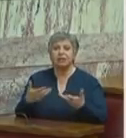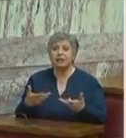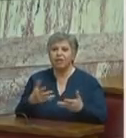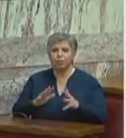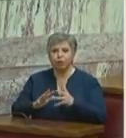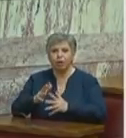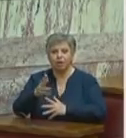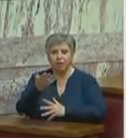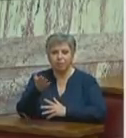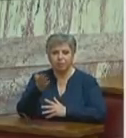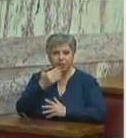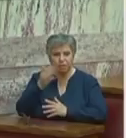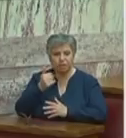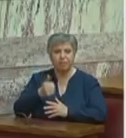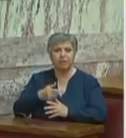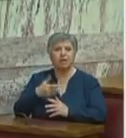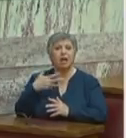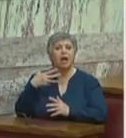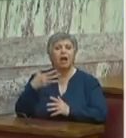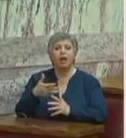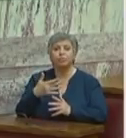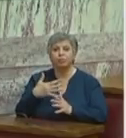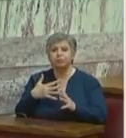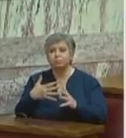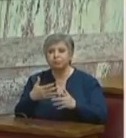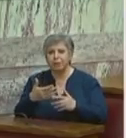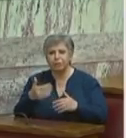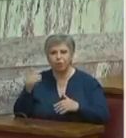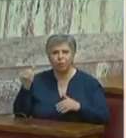ανάπτυξης, στάσιμο χρεοκοπίας, υψηλής ανεργίας,